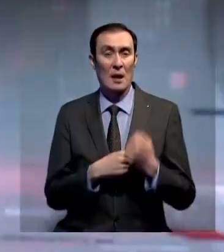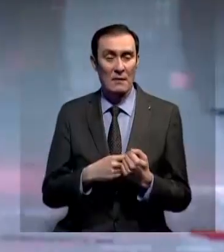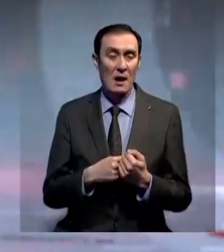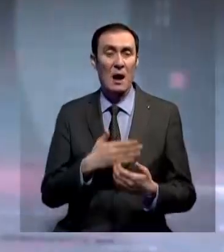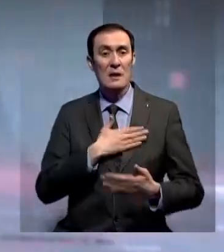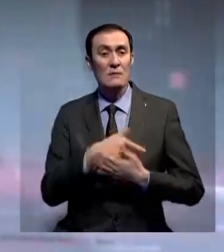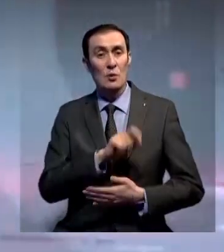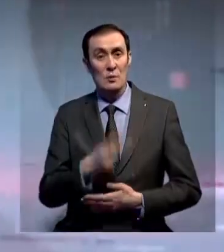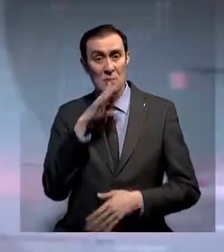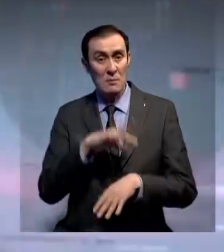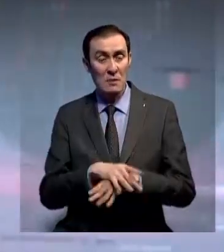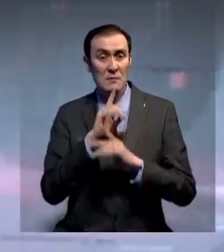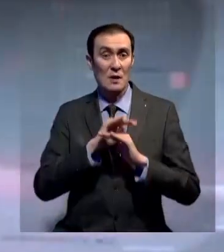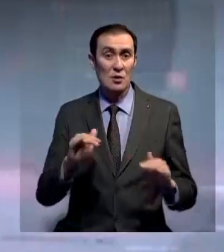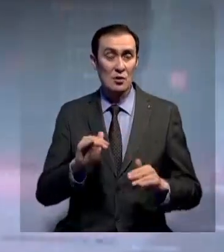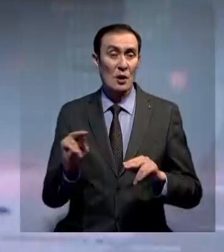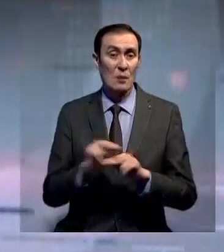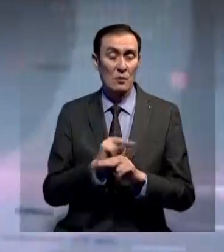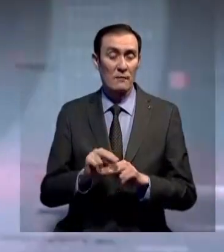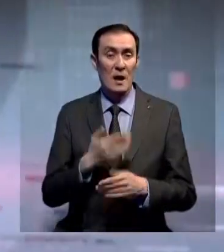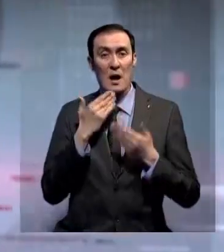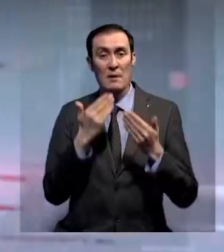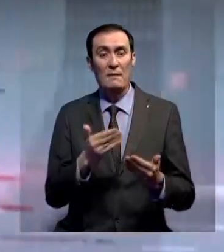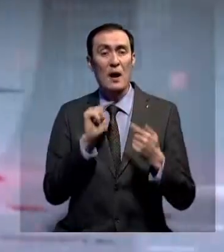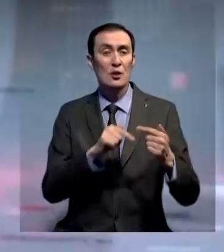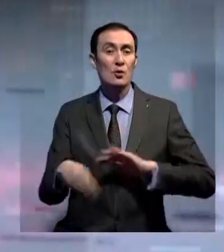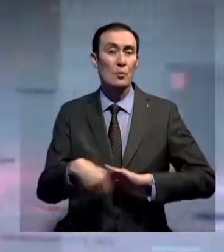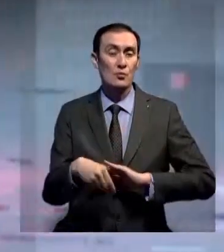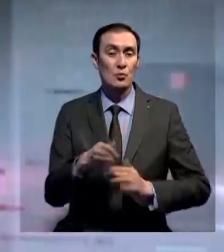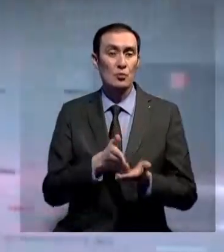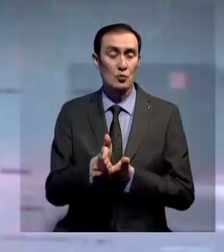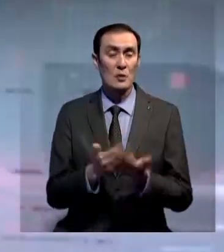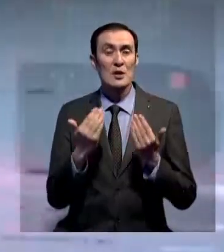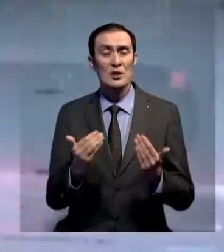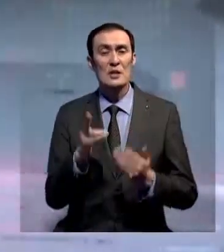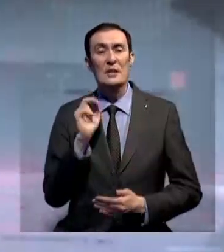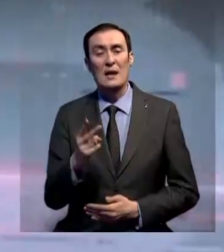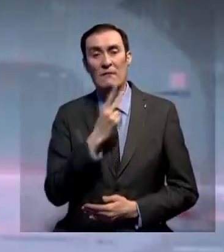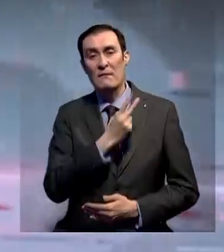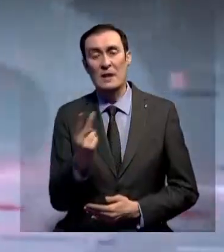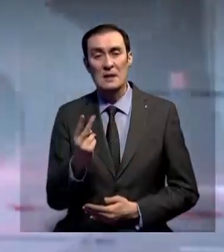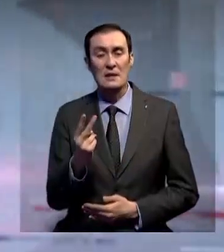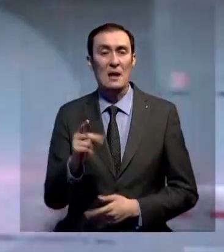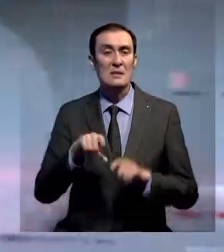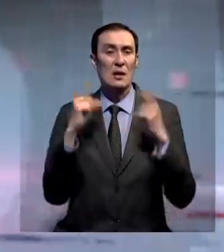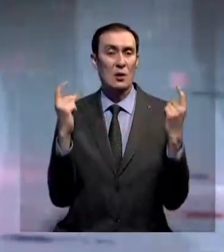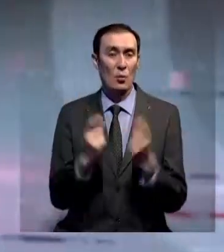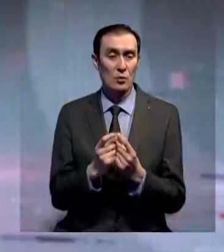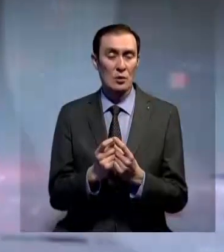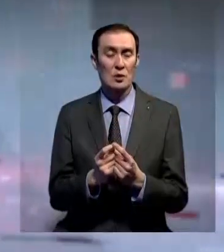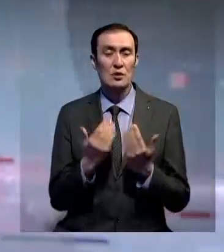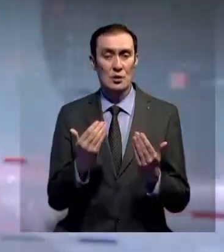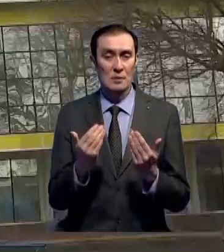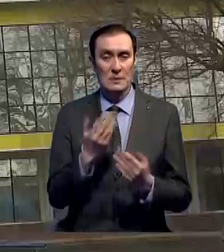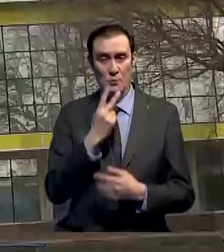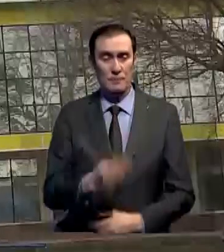Активные горожане, заметив затишье, тут же обратились в антикоррупционную службу. Как сейчас выглядит легендарный стадион, увидела Катерина